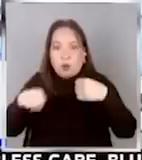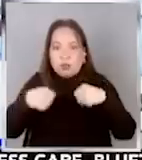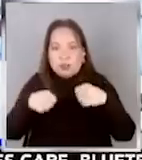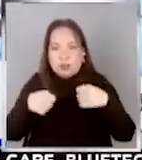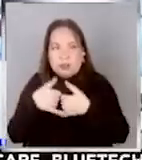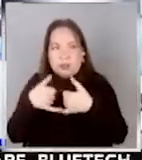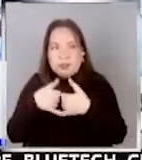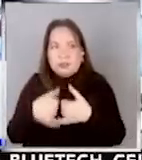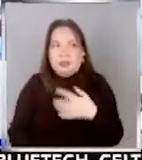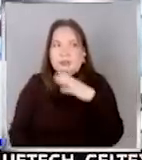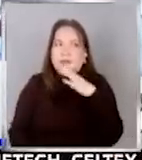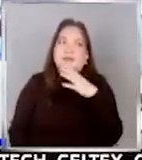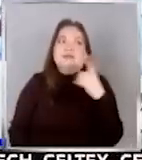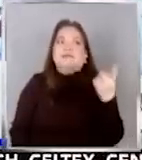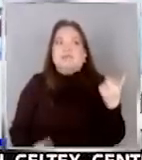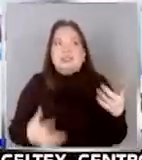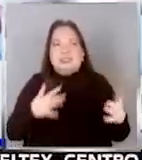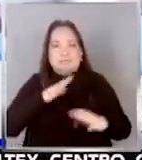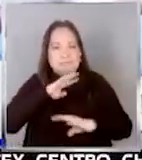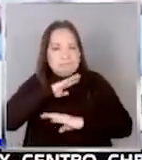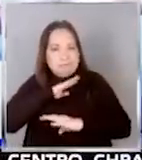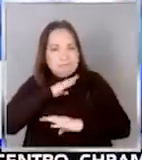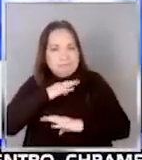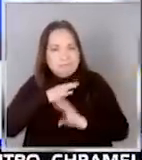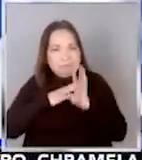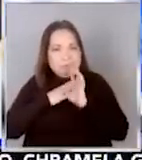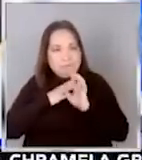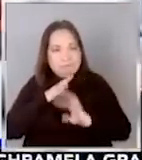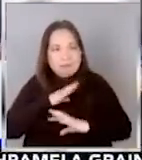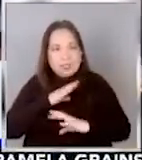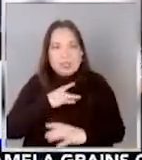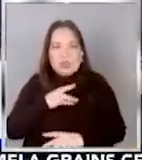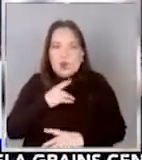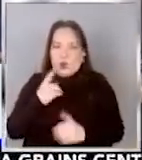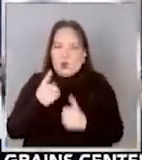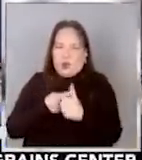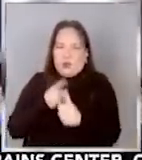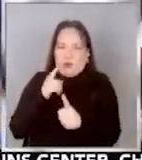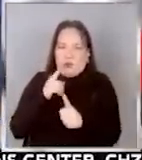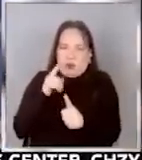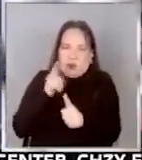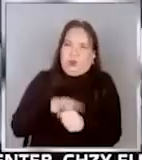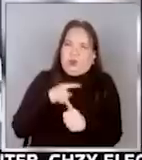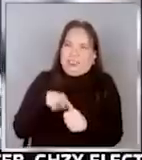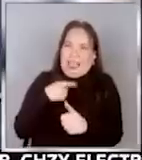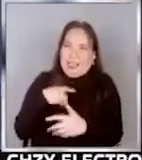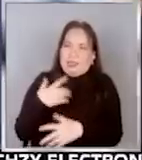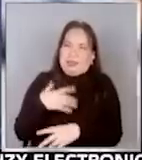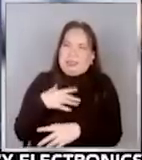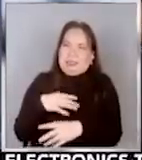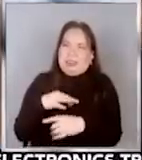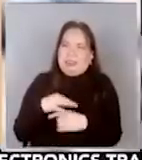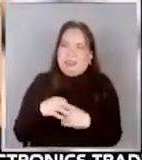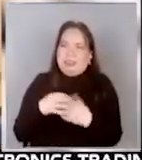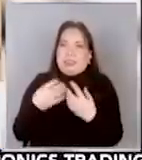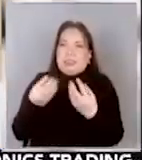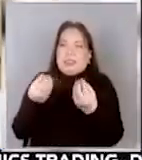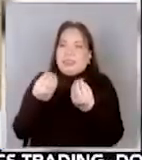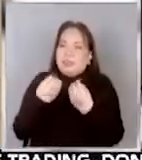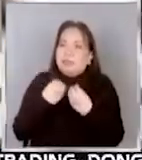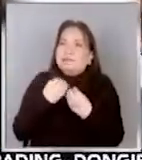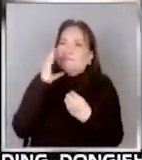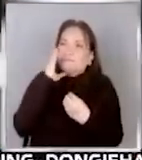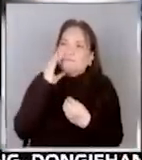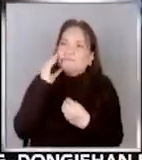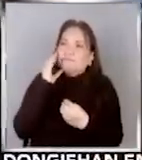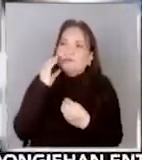pakiramdam, parang baptism of fire sa akin to. It opened a lot of opportunities and interests for